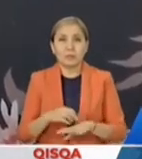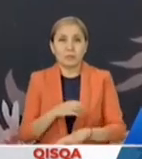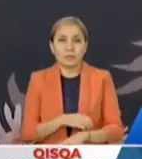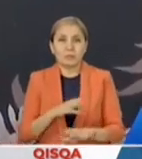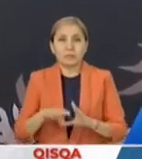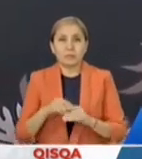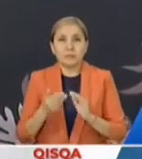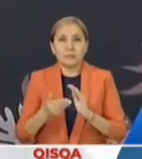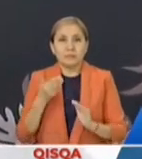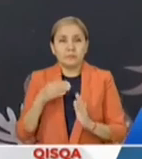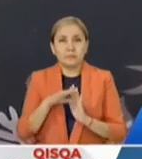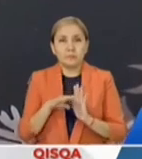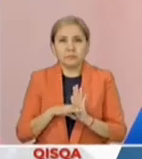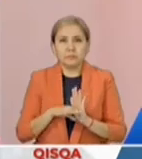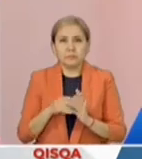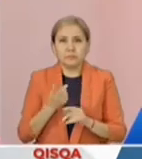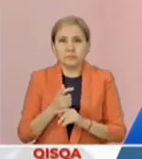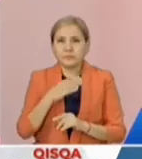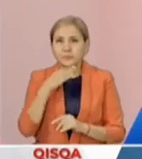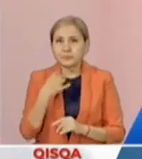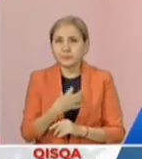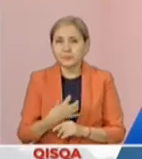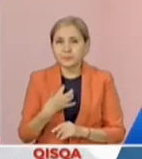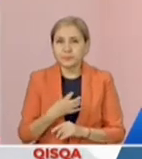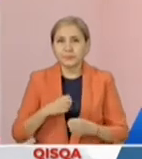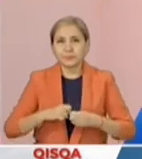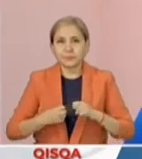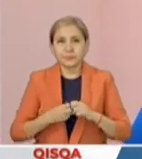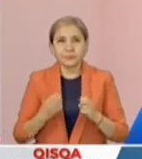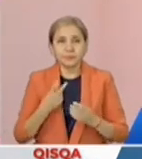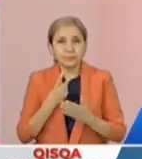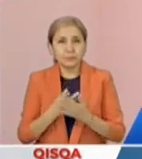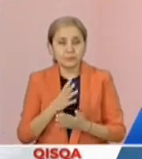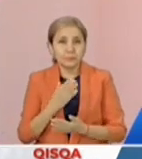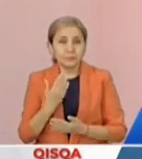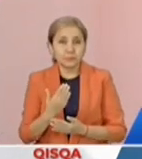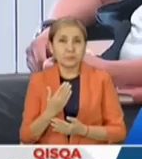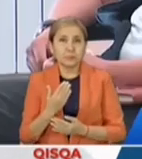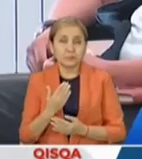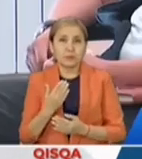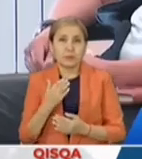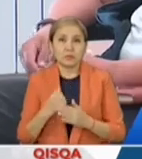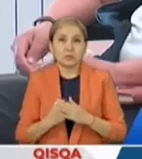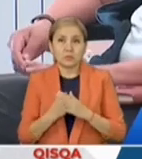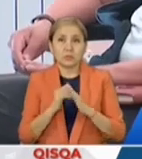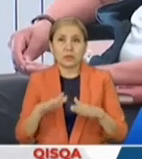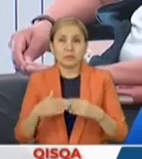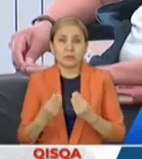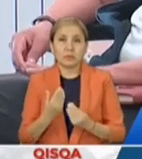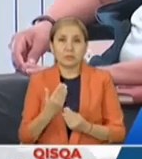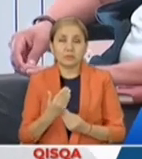Partiyasining saylov oldi dasturida juda ko'p muhim dolzarb masalalar ko'rib chiqilgan, ular asosida takliflar kiritilgan.